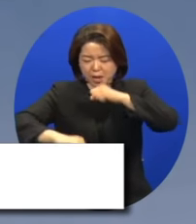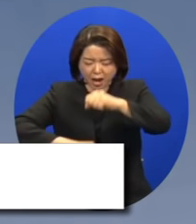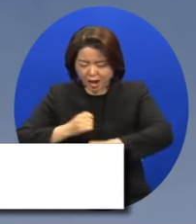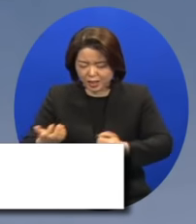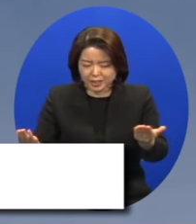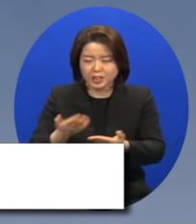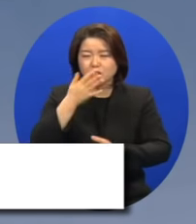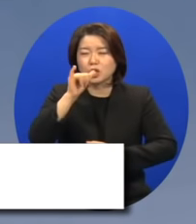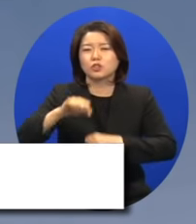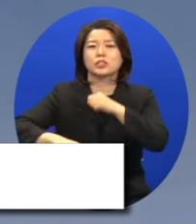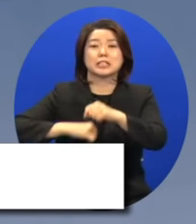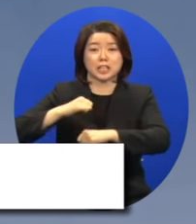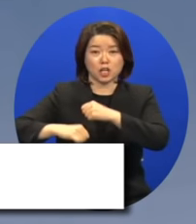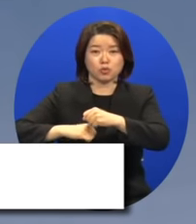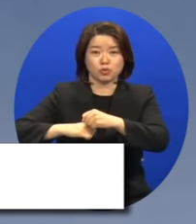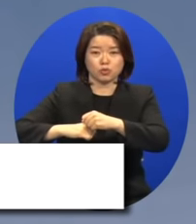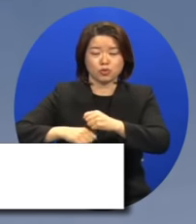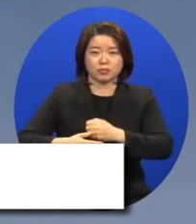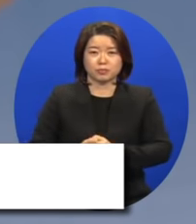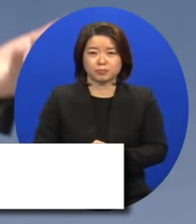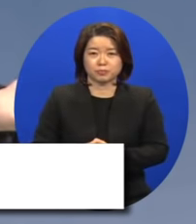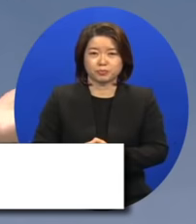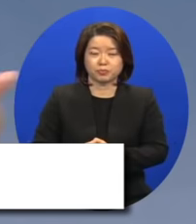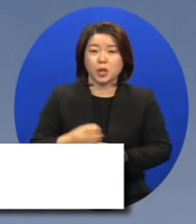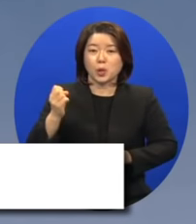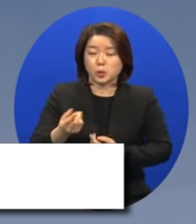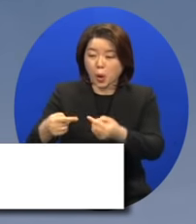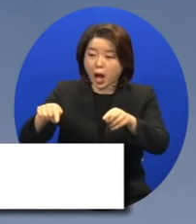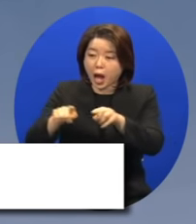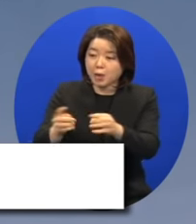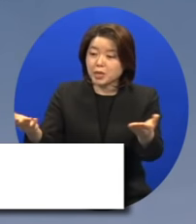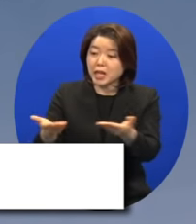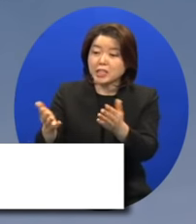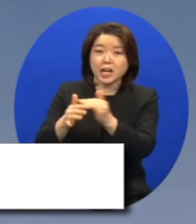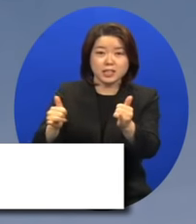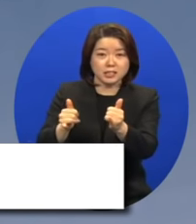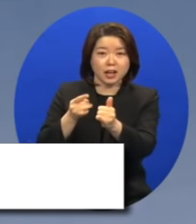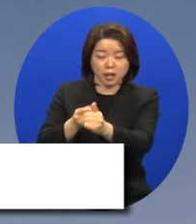.당신은함께